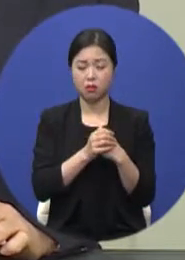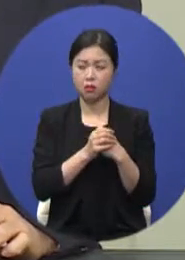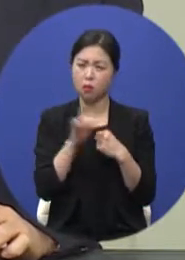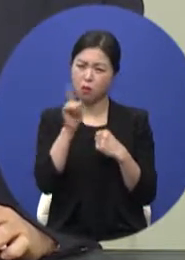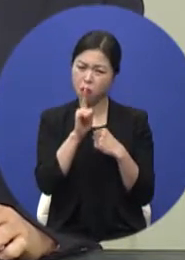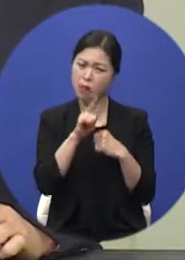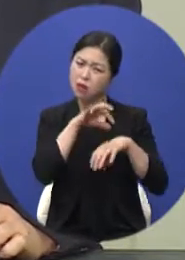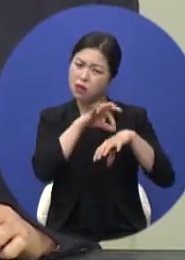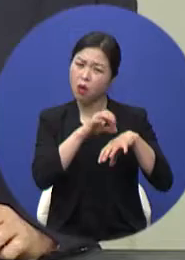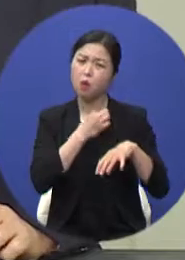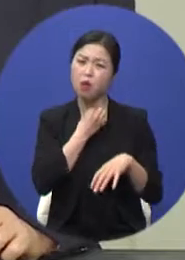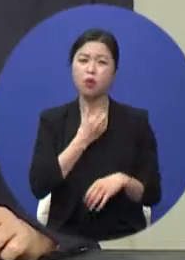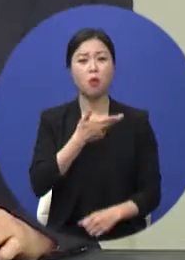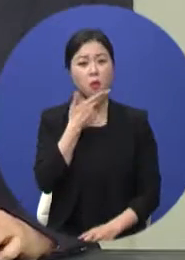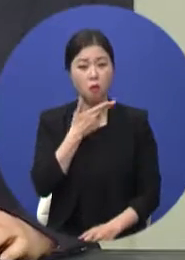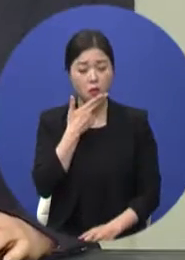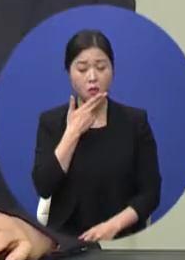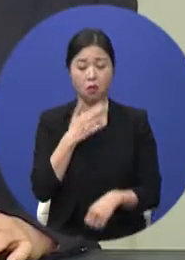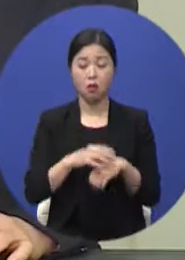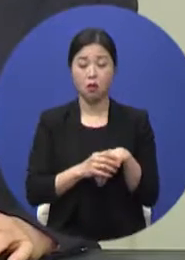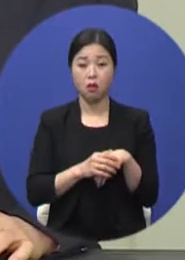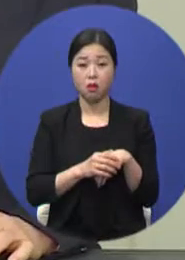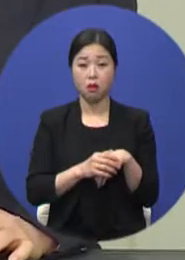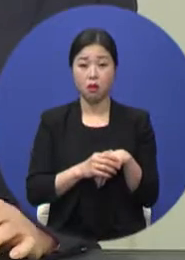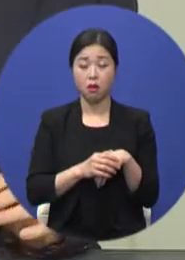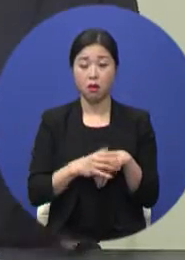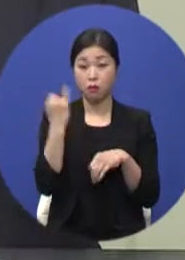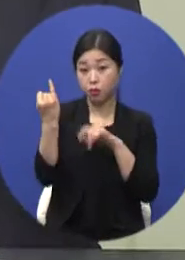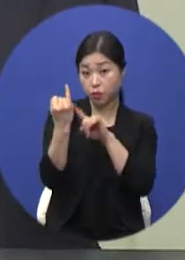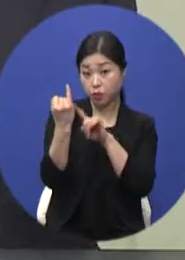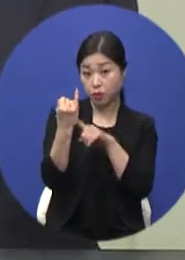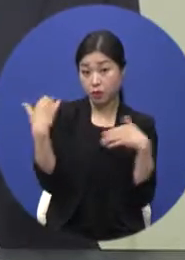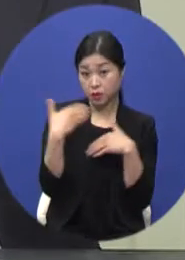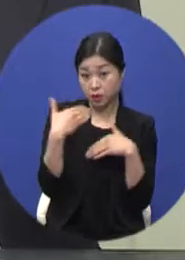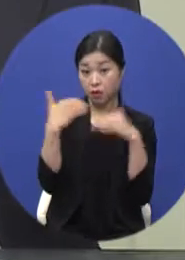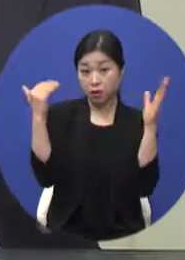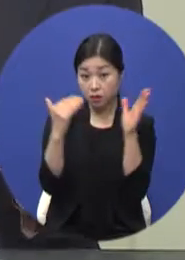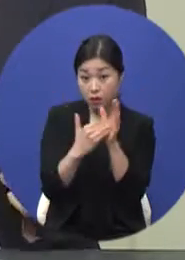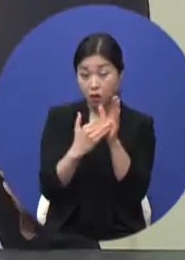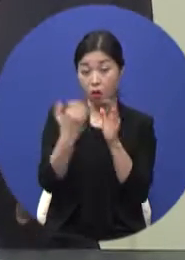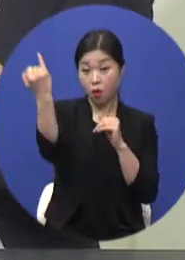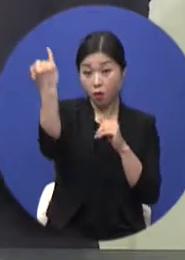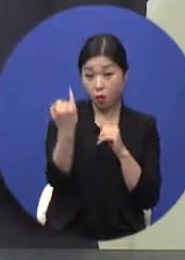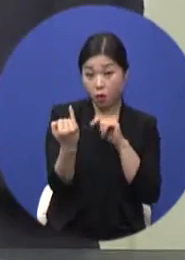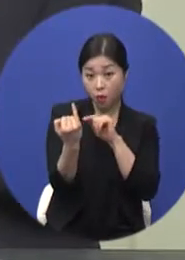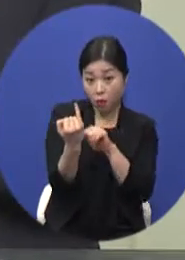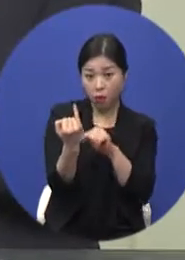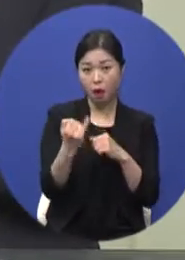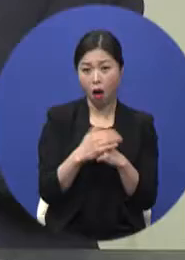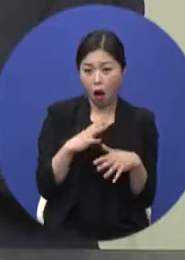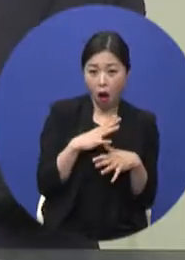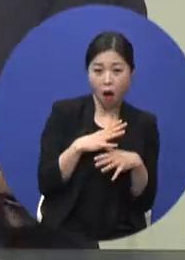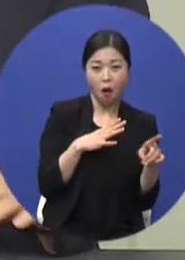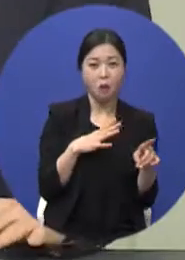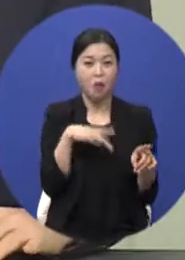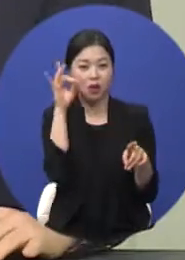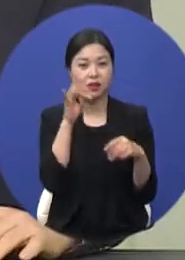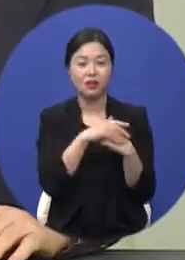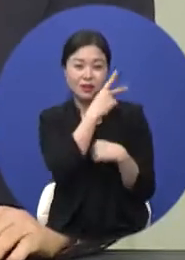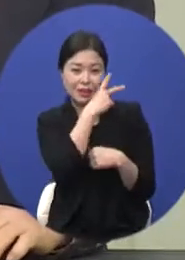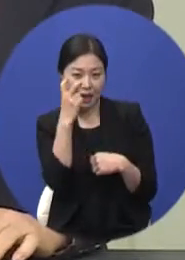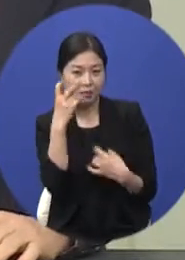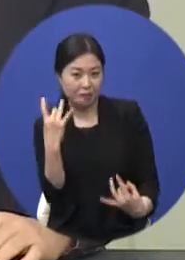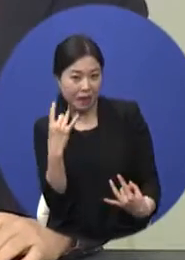없고 왠지 부인이 이제 집에 들어가서 그 샤워장에 가서 막 샤워하고 나면 겁나 갖고 그냥 먼저 잔다든가